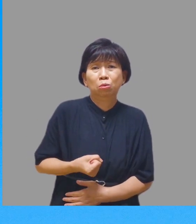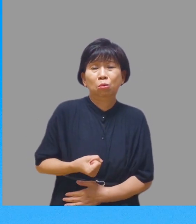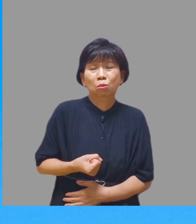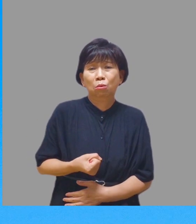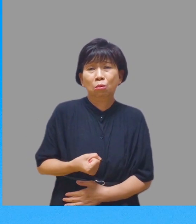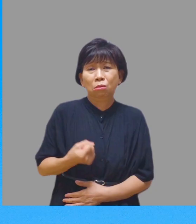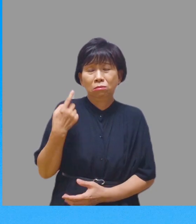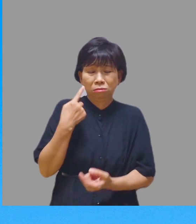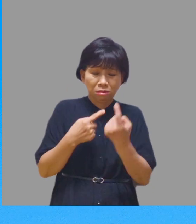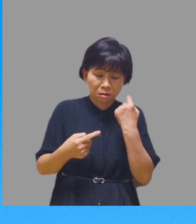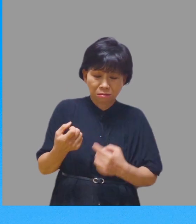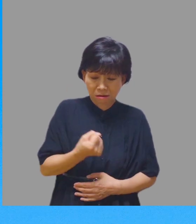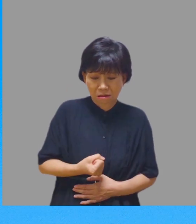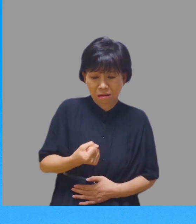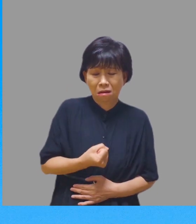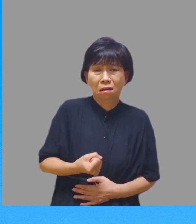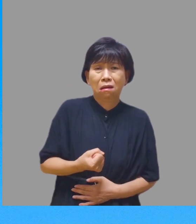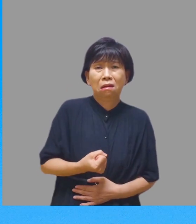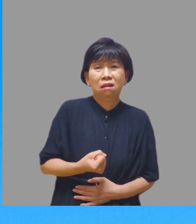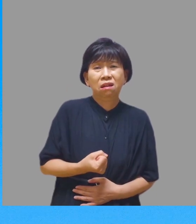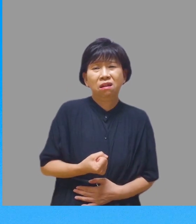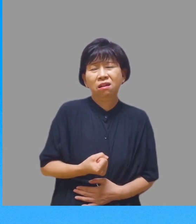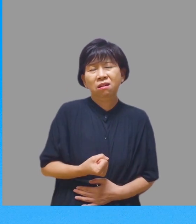여전히 그 상처와 아픔 때문에